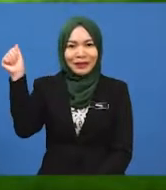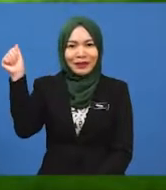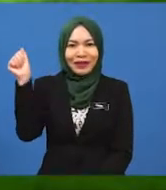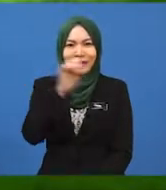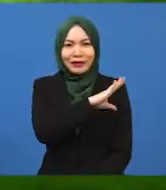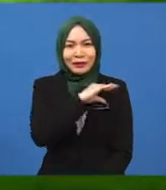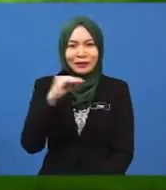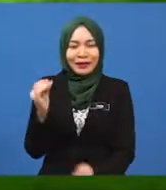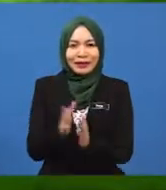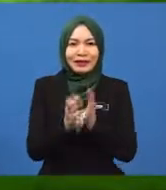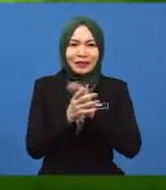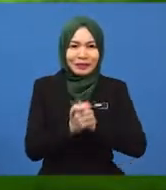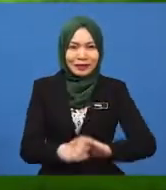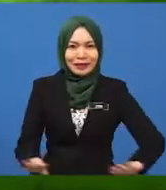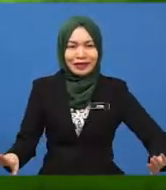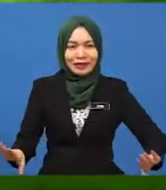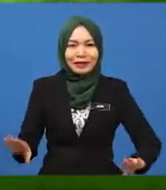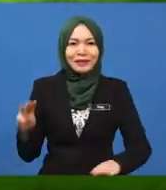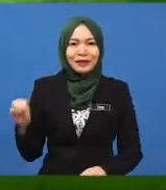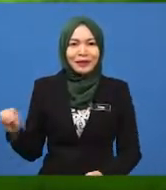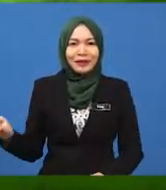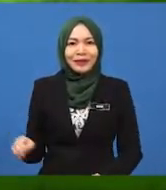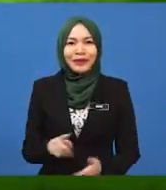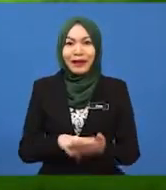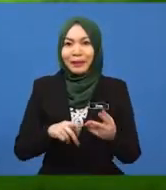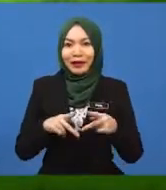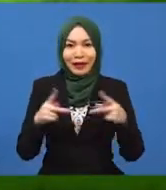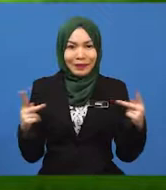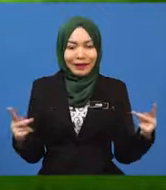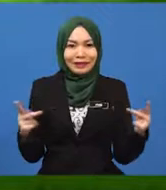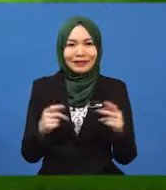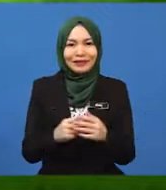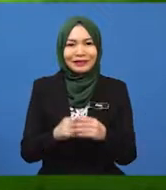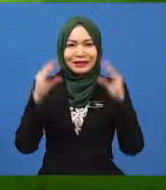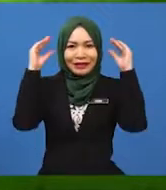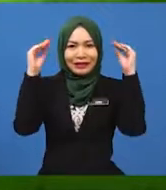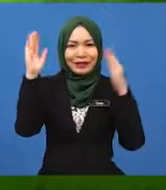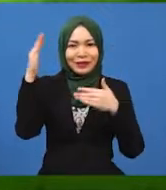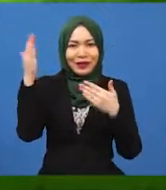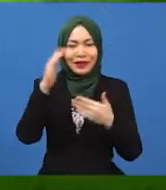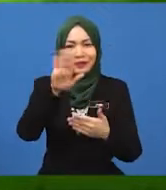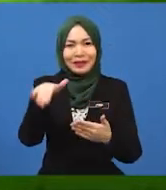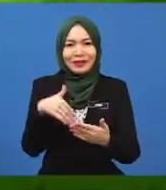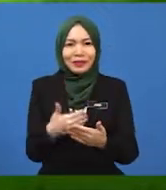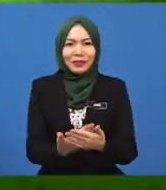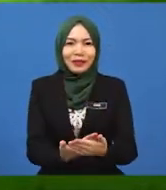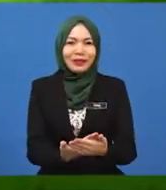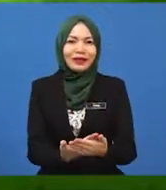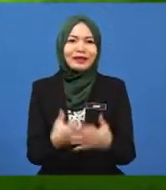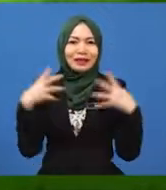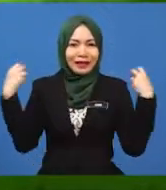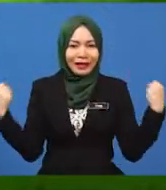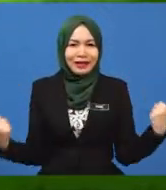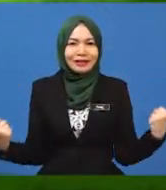Assalamualaikum dan salam sejahtera murid-murid. Apa khabar? Cikgu harap semua murid berada dalam keadaan